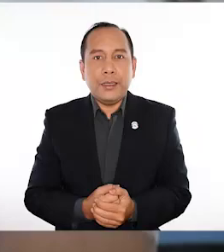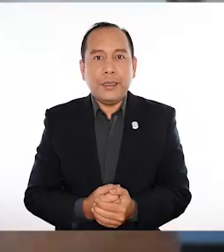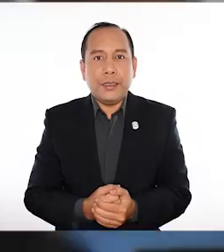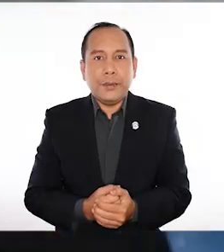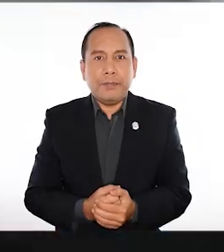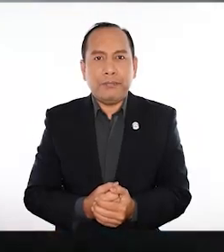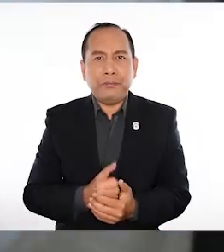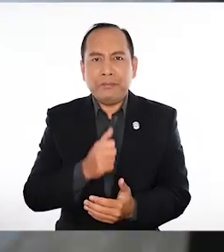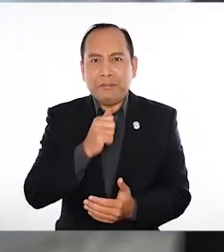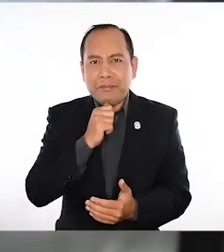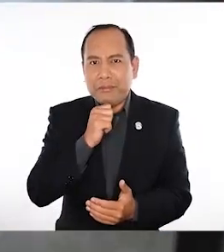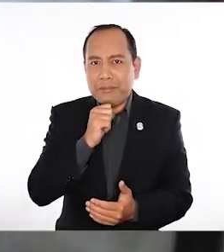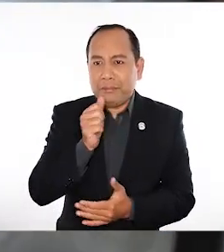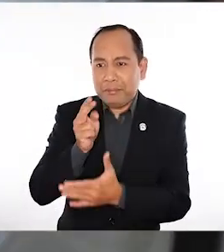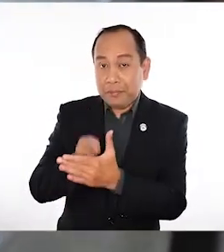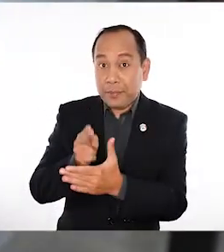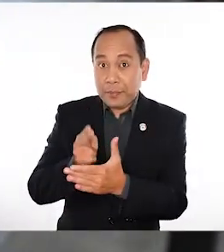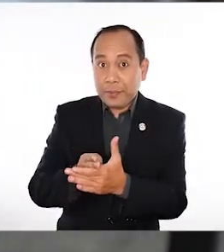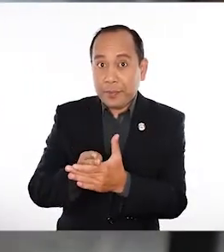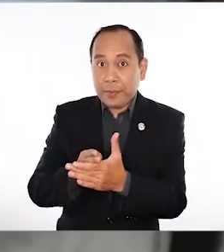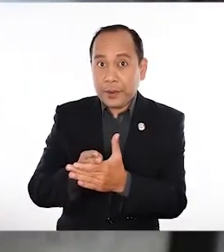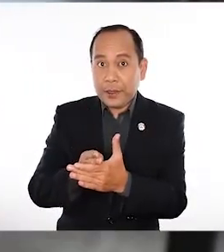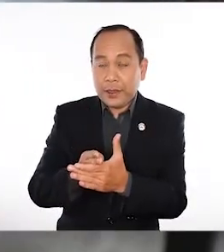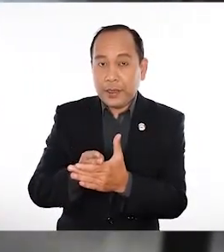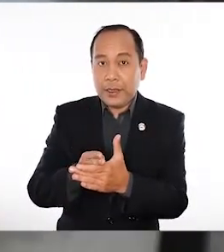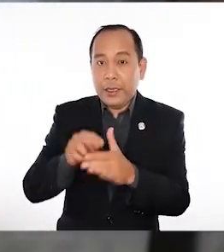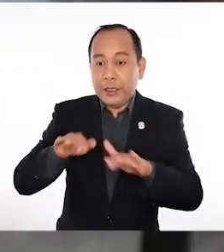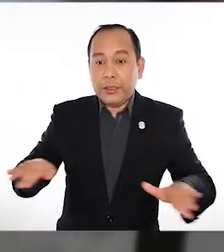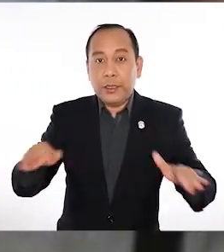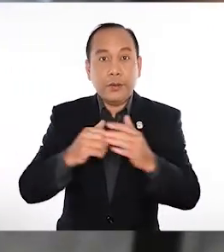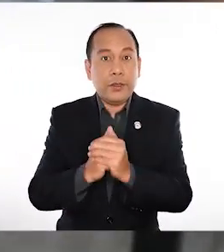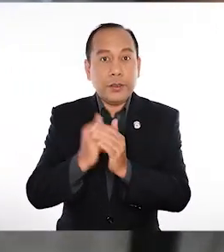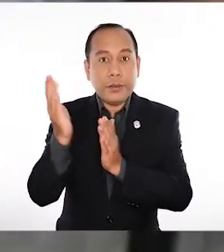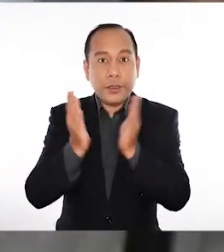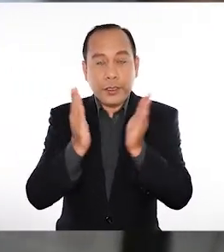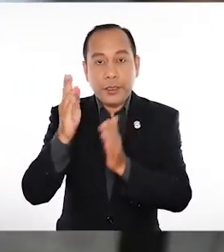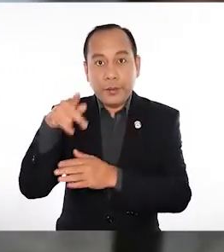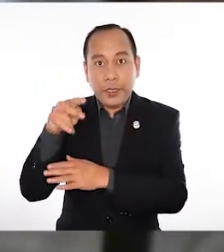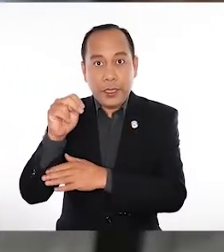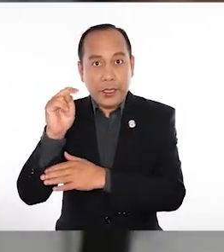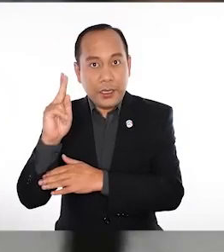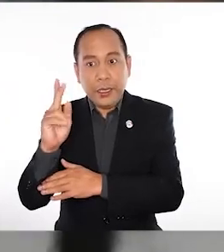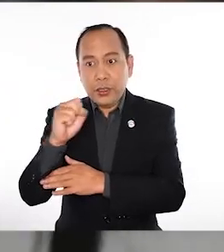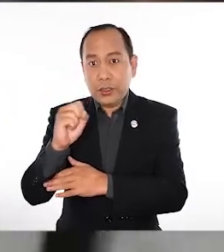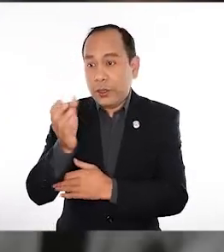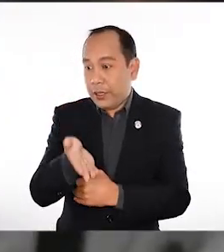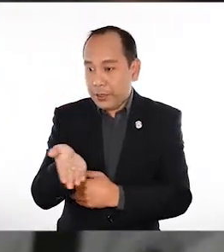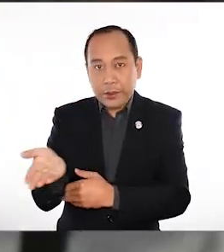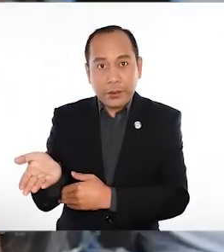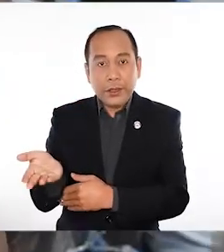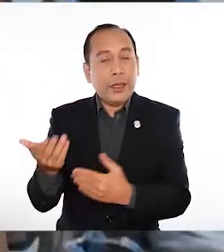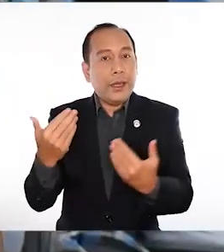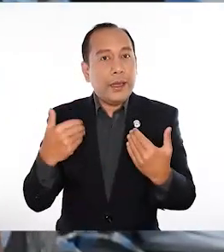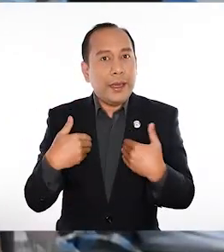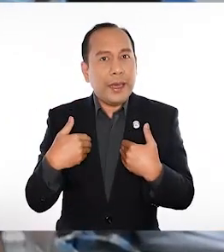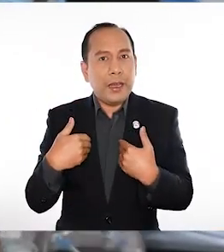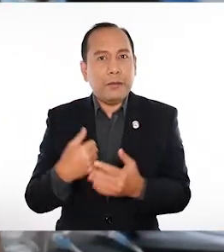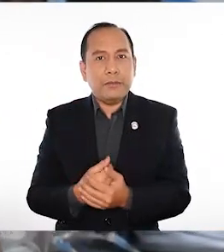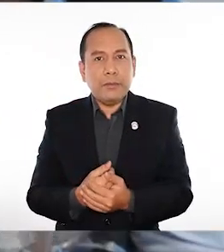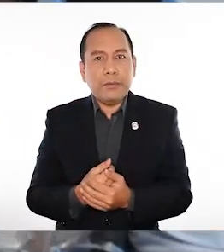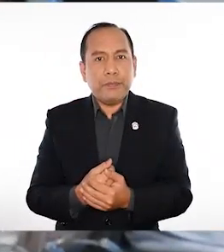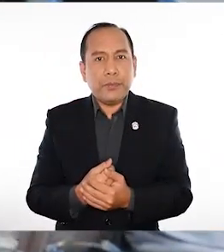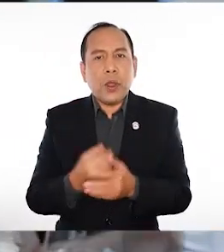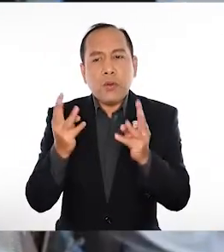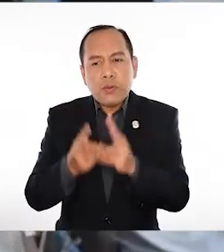kailanman napahahadlang ang mga nasa pagsamba ng kabataan upang sila ay magkaroon ng mga makabuluhan na